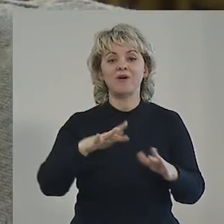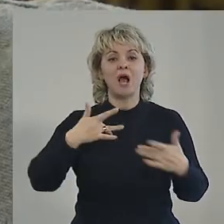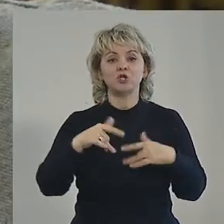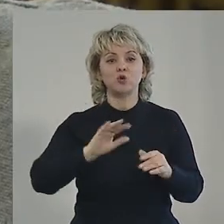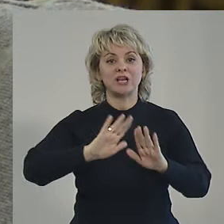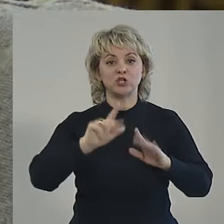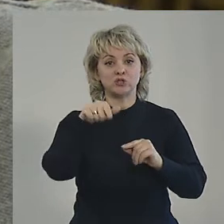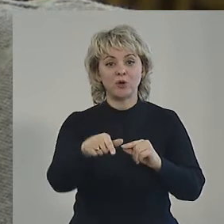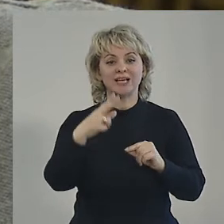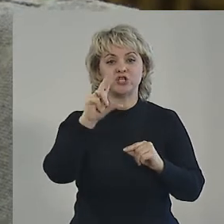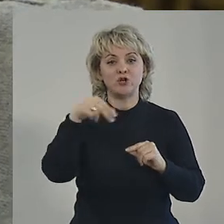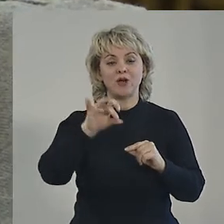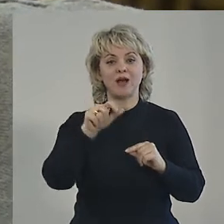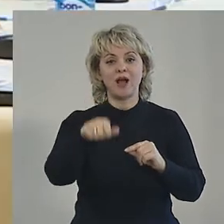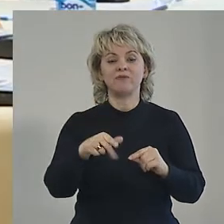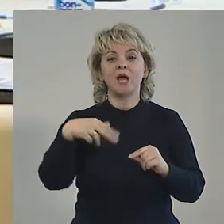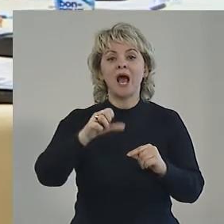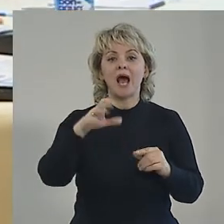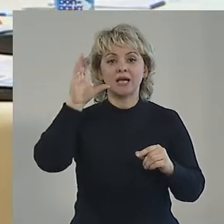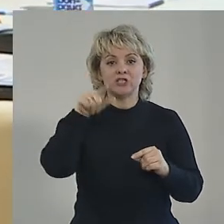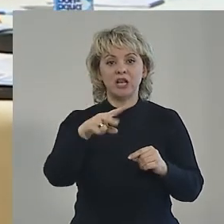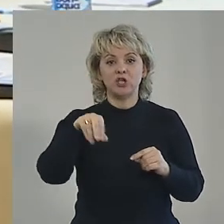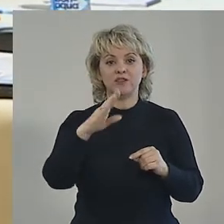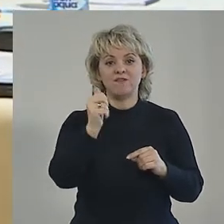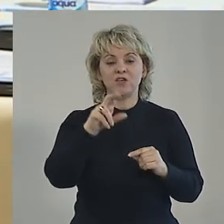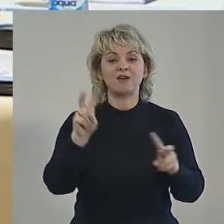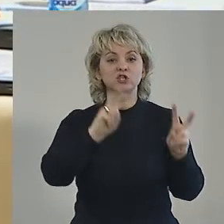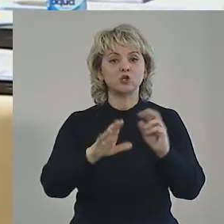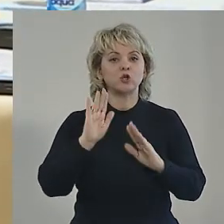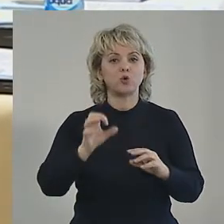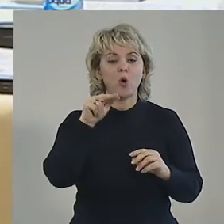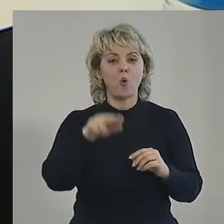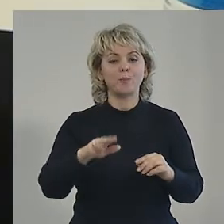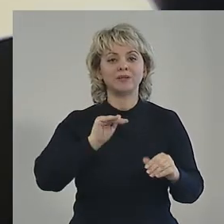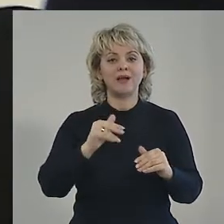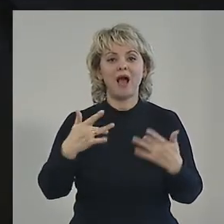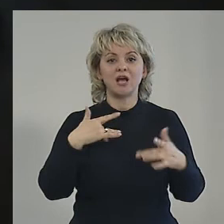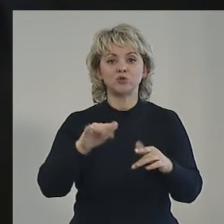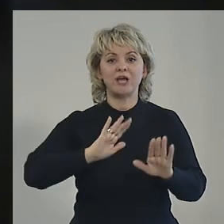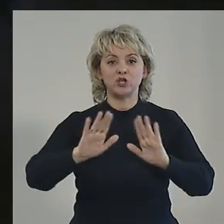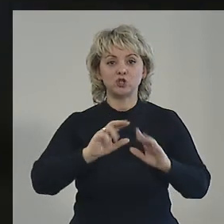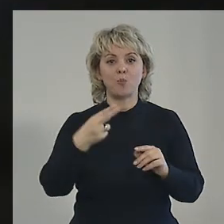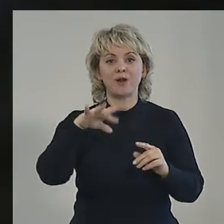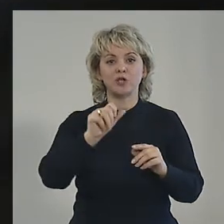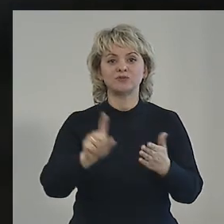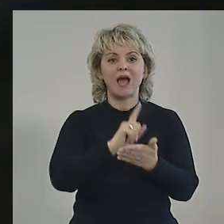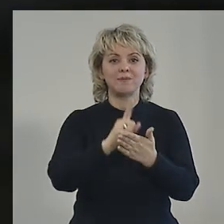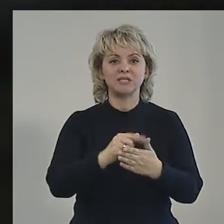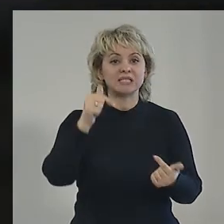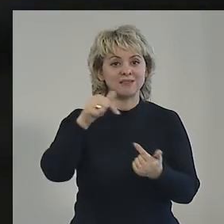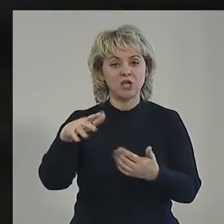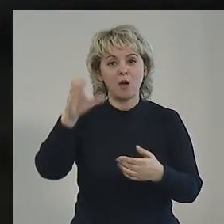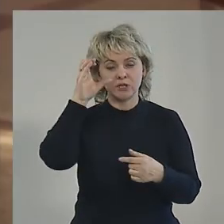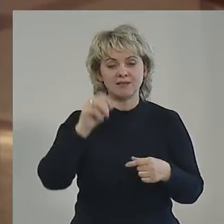режиссер Александр Каручеков и проректор Академии Алексей Литвинов. Искали только опытных актеров, режиссеров и продюсеров, и обязательно